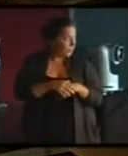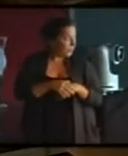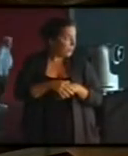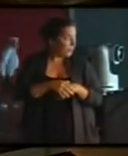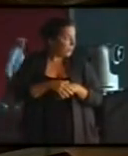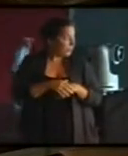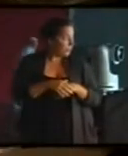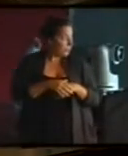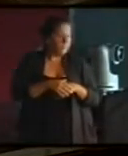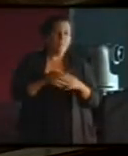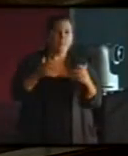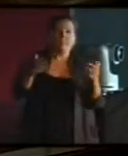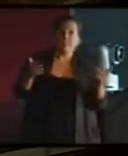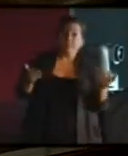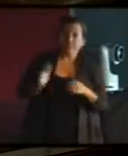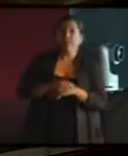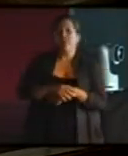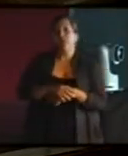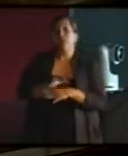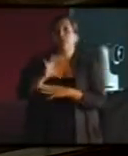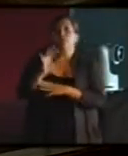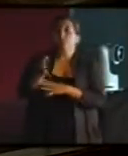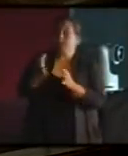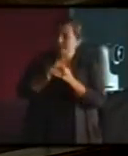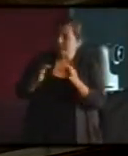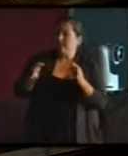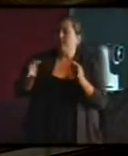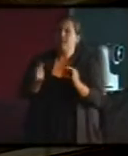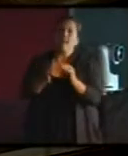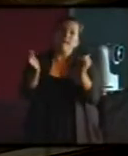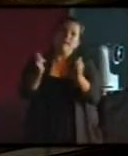Olivier. Olivier, allez-y. Oui, la salle des fêtes du Grand Parc